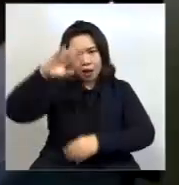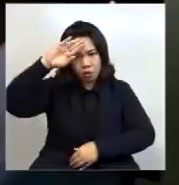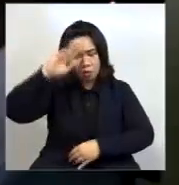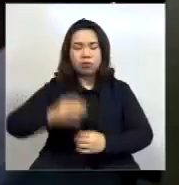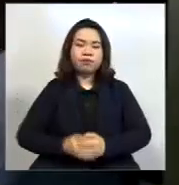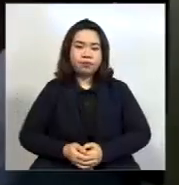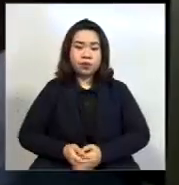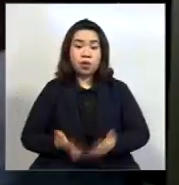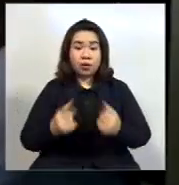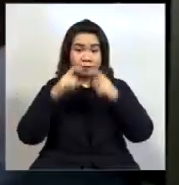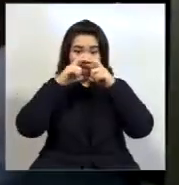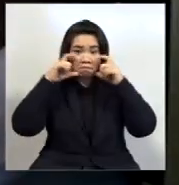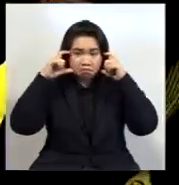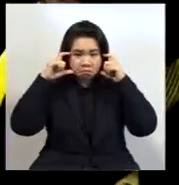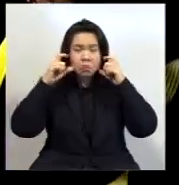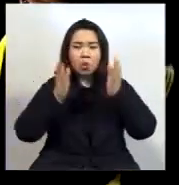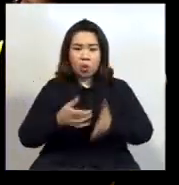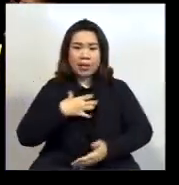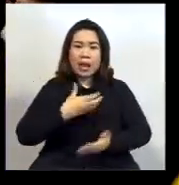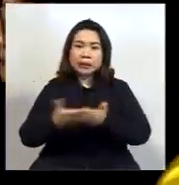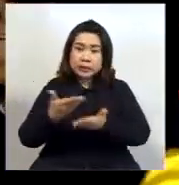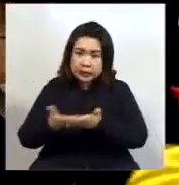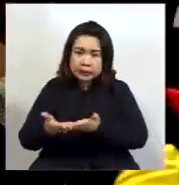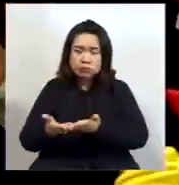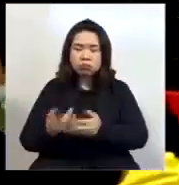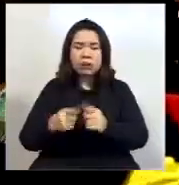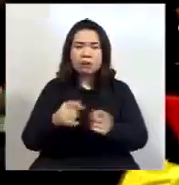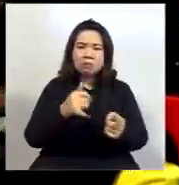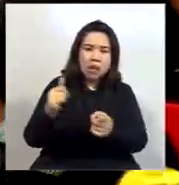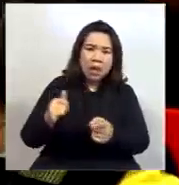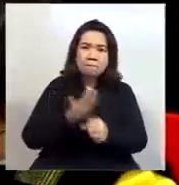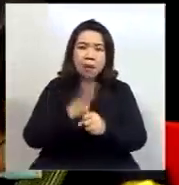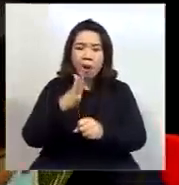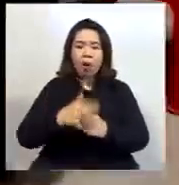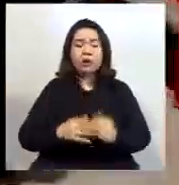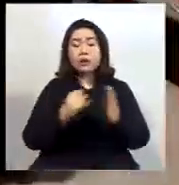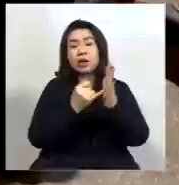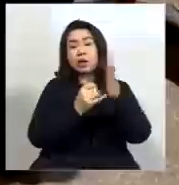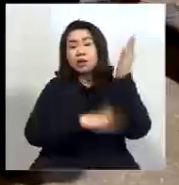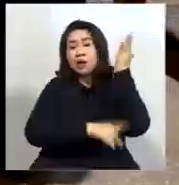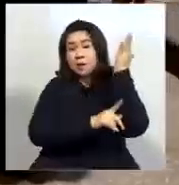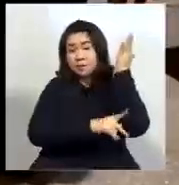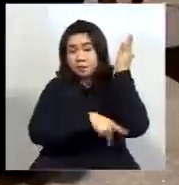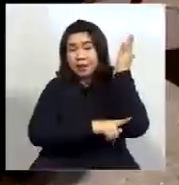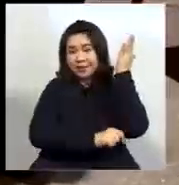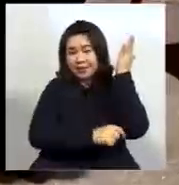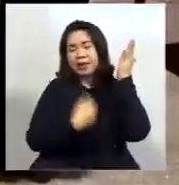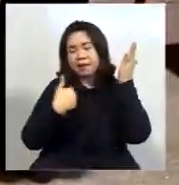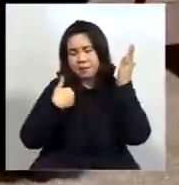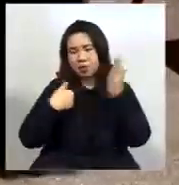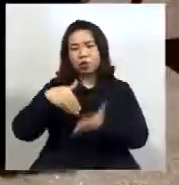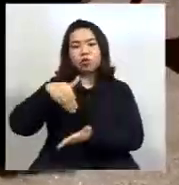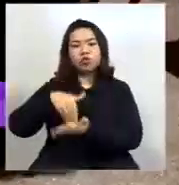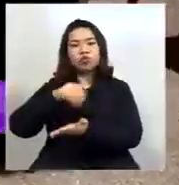แต่ช่วงนี้หน้ากากอนามัยก็ยังเป็นที่ต้องการสูงนะคะอาจจะยังมีไม่พอบ้างนะคะจังหวัดปัตตานีจึงร่วมกับศูนย์การศึกษากศน.